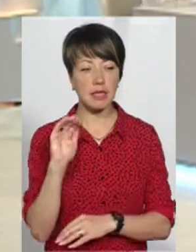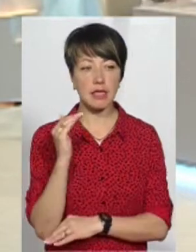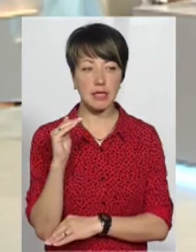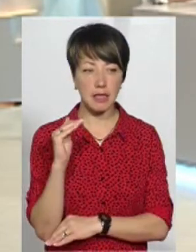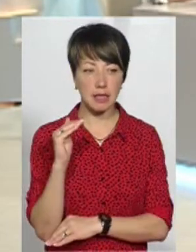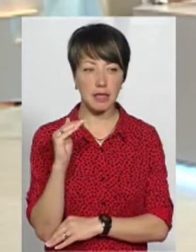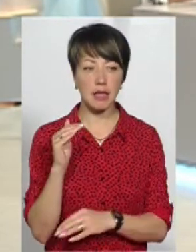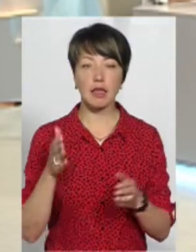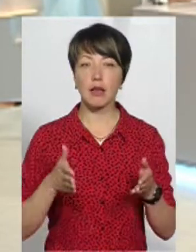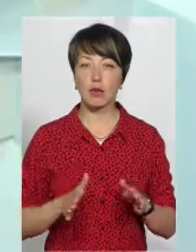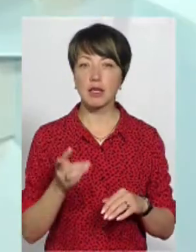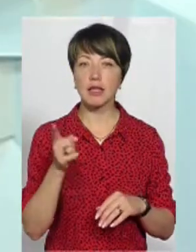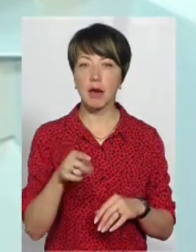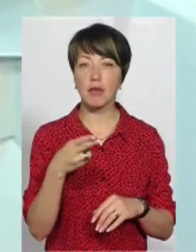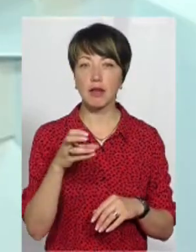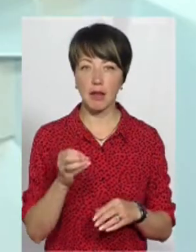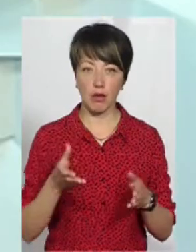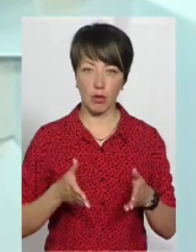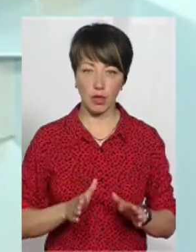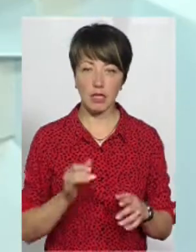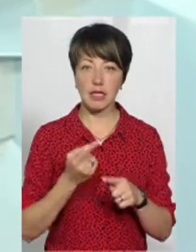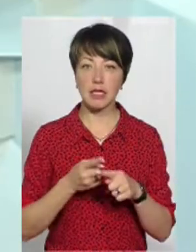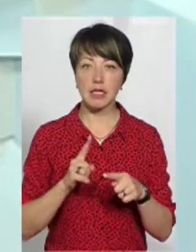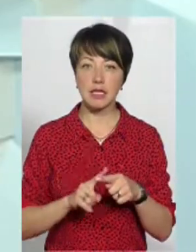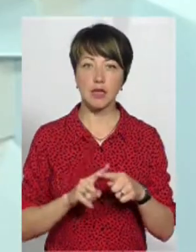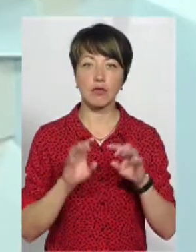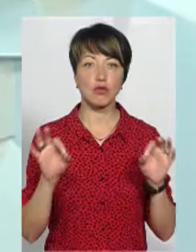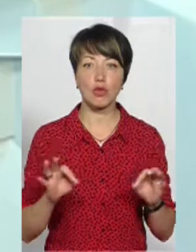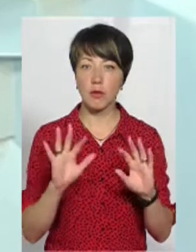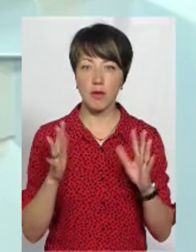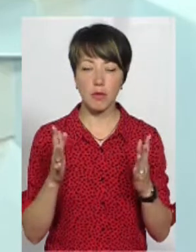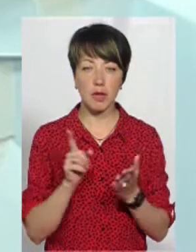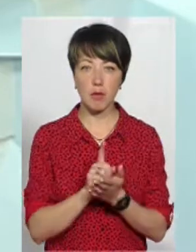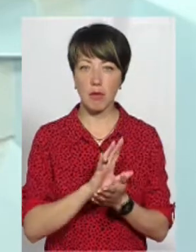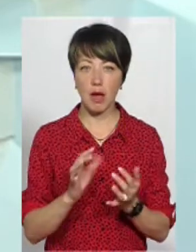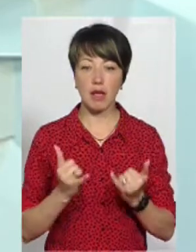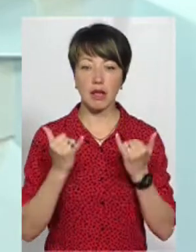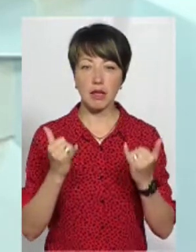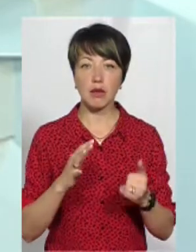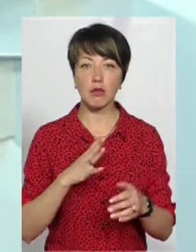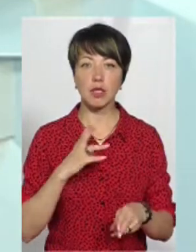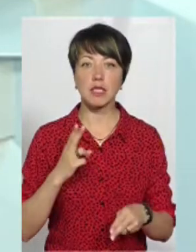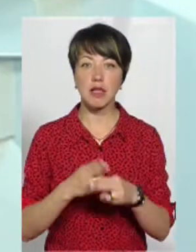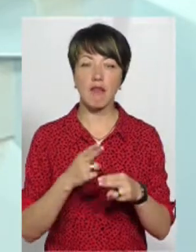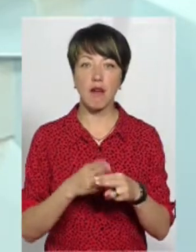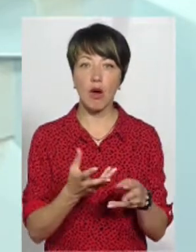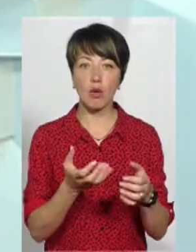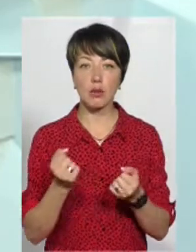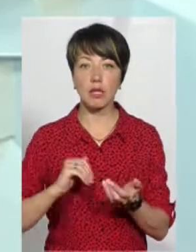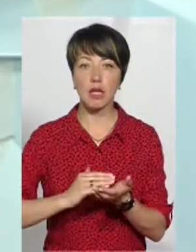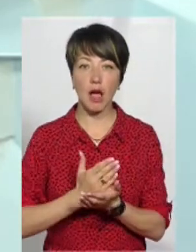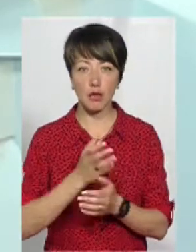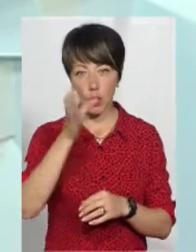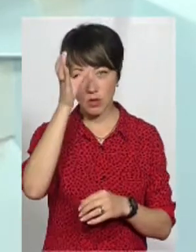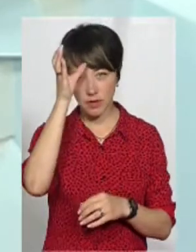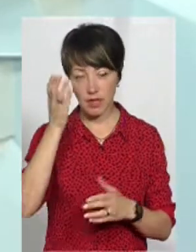дитина народилася там, де вона народилася. І це в жодному випадку не має стати для неї завадою отримати якісну